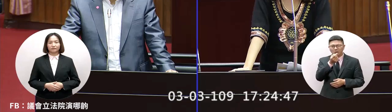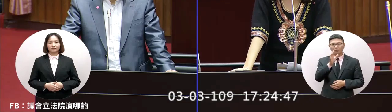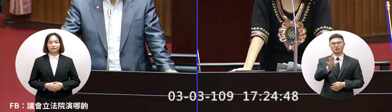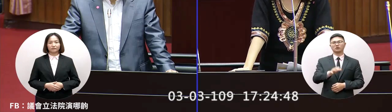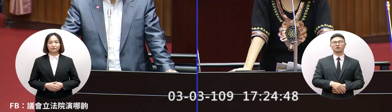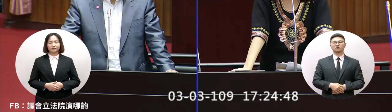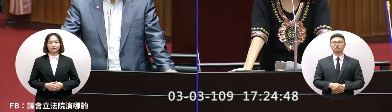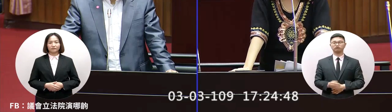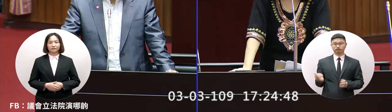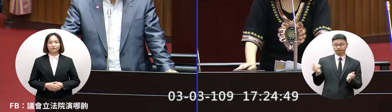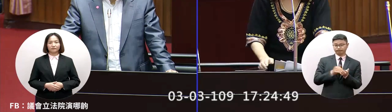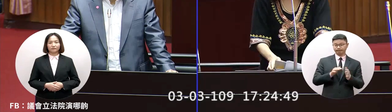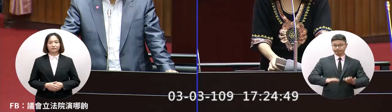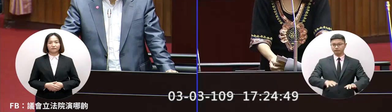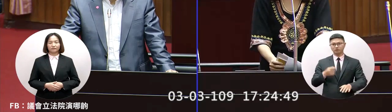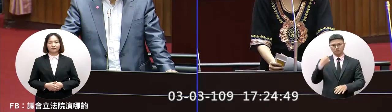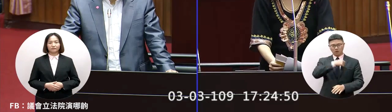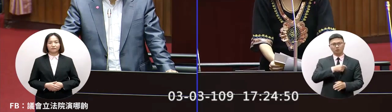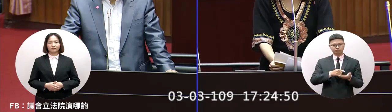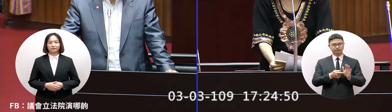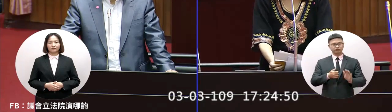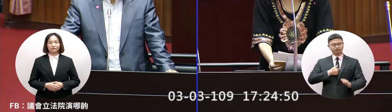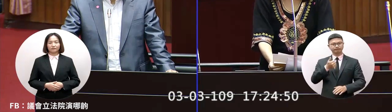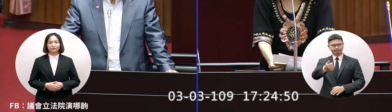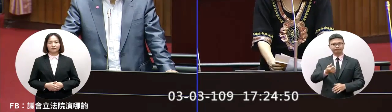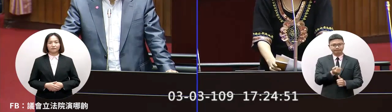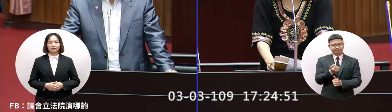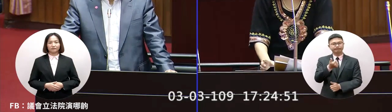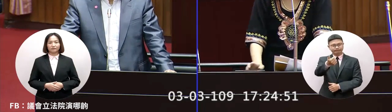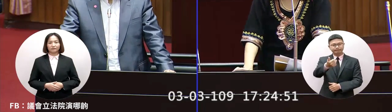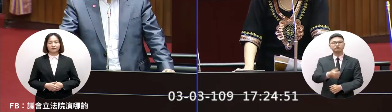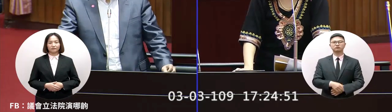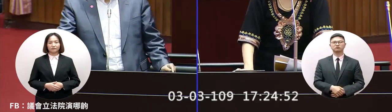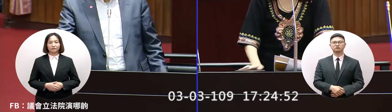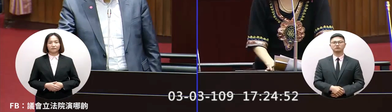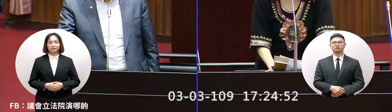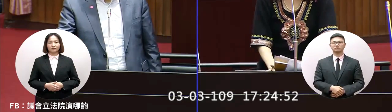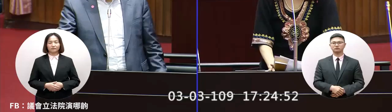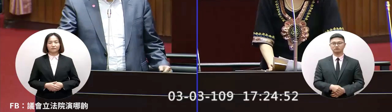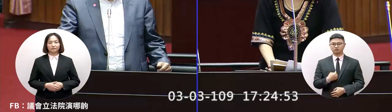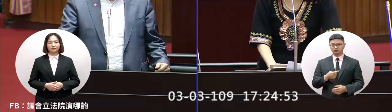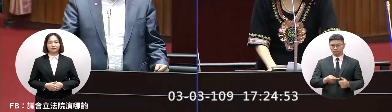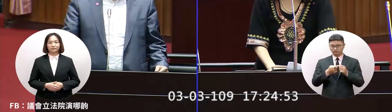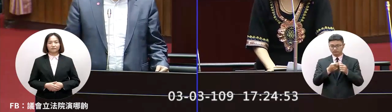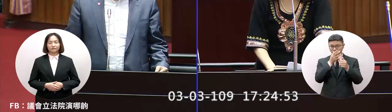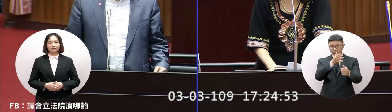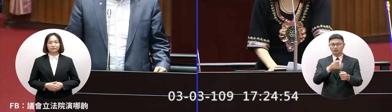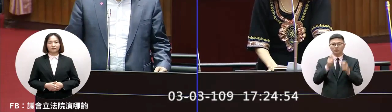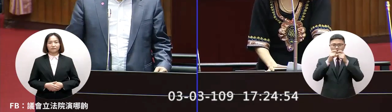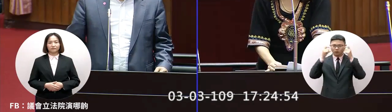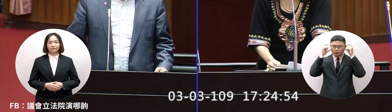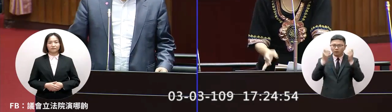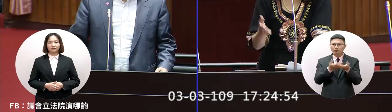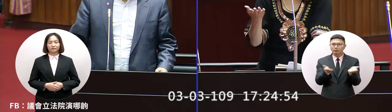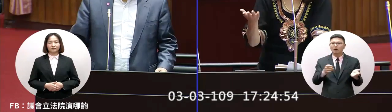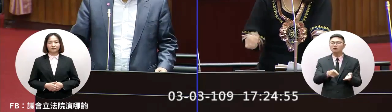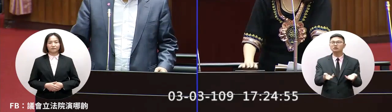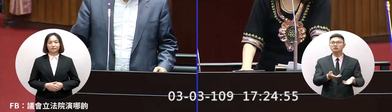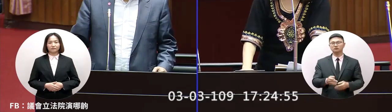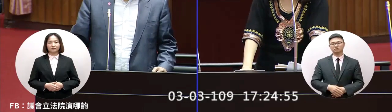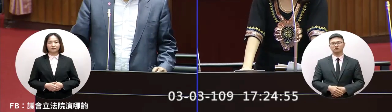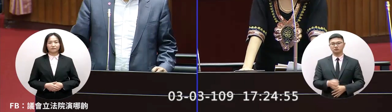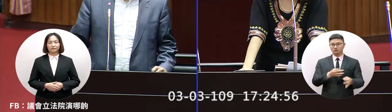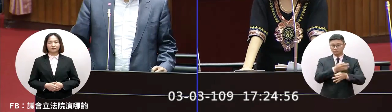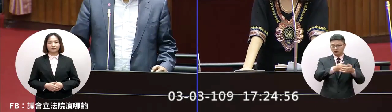然目前为止，我觉得台湾表现得很好，控制的也很好。那第一个问题呢，就是口罩的发放，因为随着经济